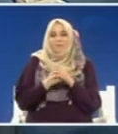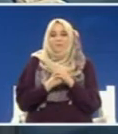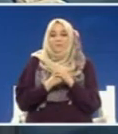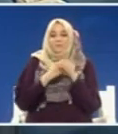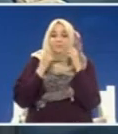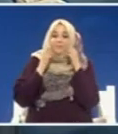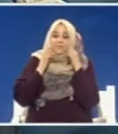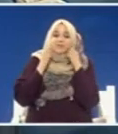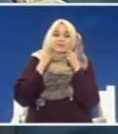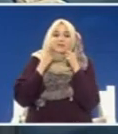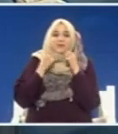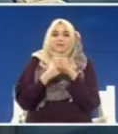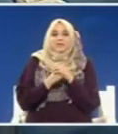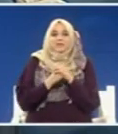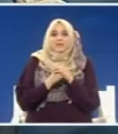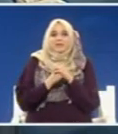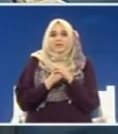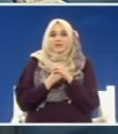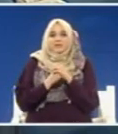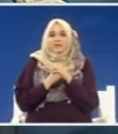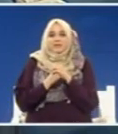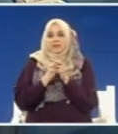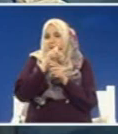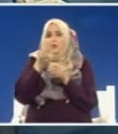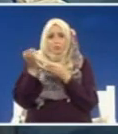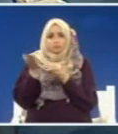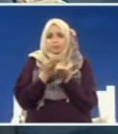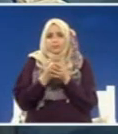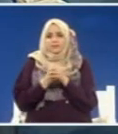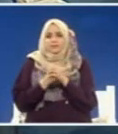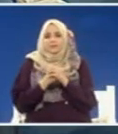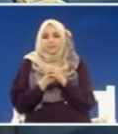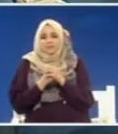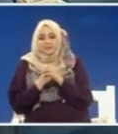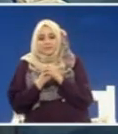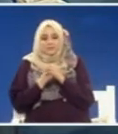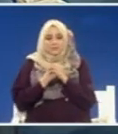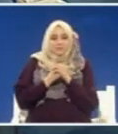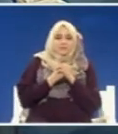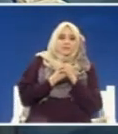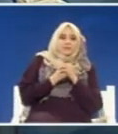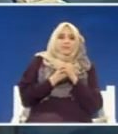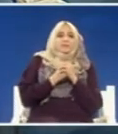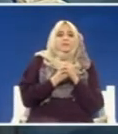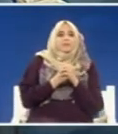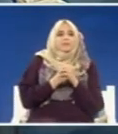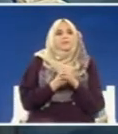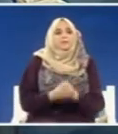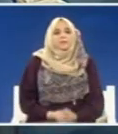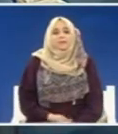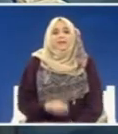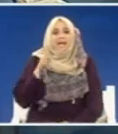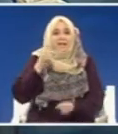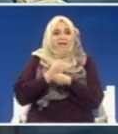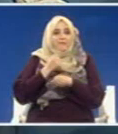يسلمك. عندي أسئلة، بعض الأسئلة بغيت نطرحهم عليكم. مرحبا تفضلي. كوني أنا نعمل